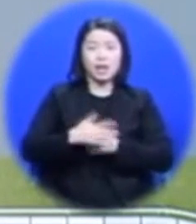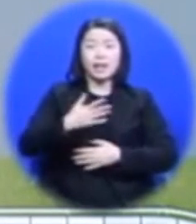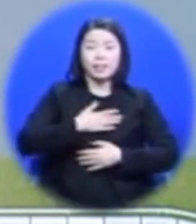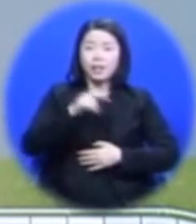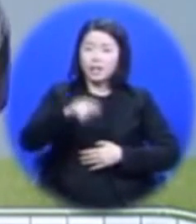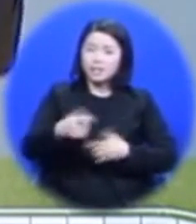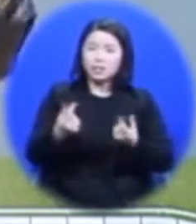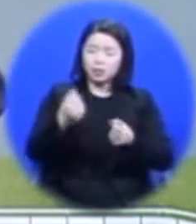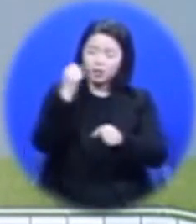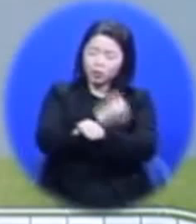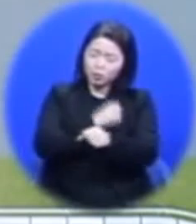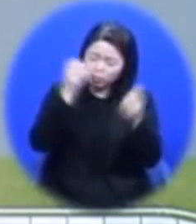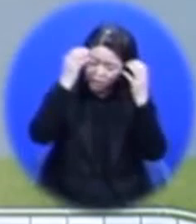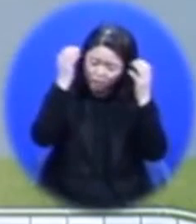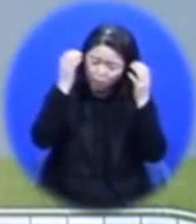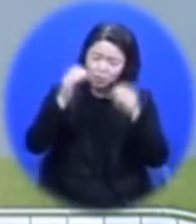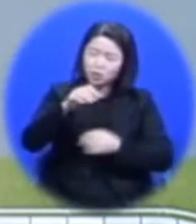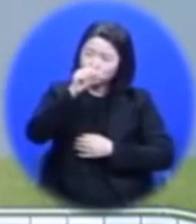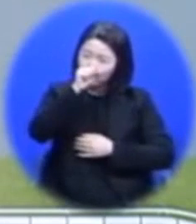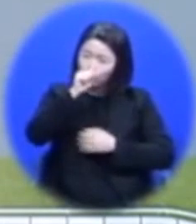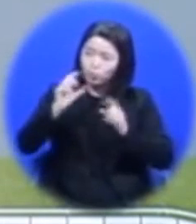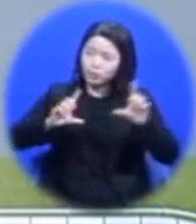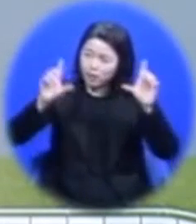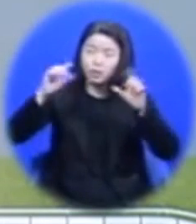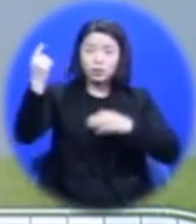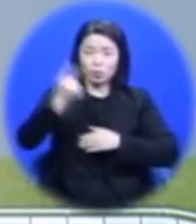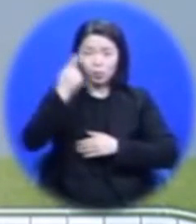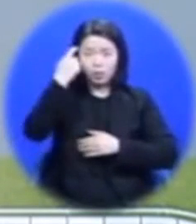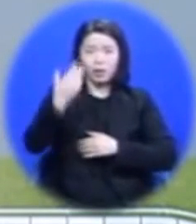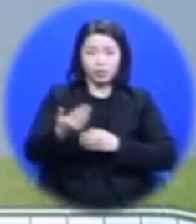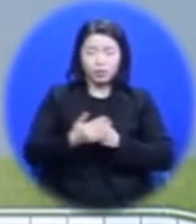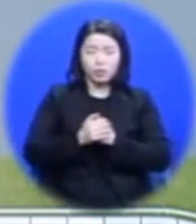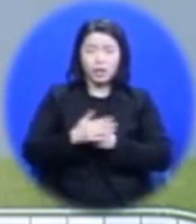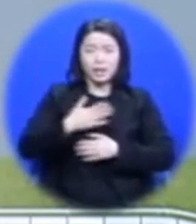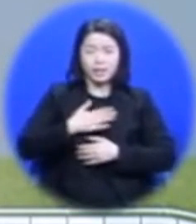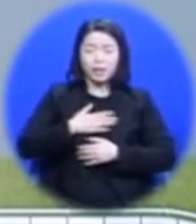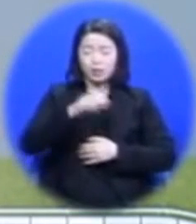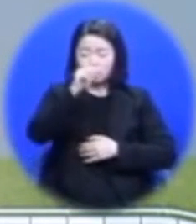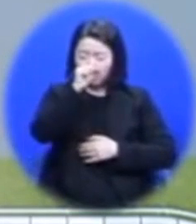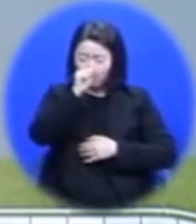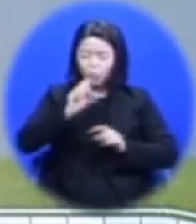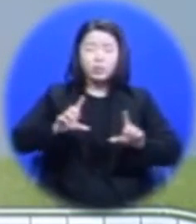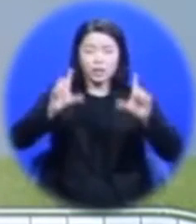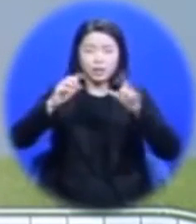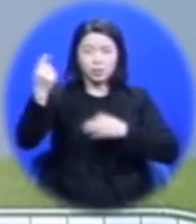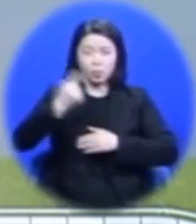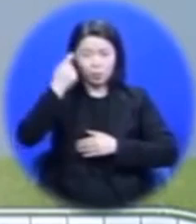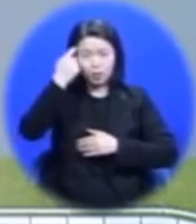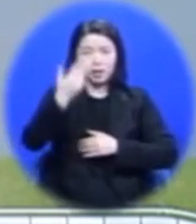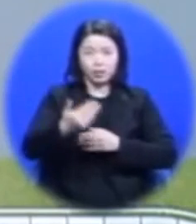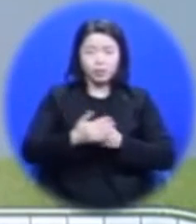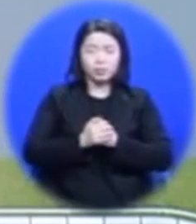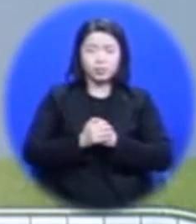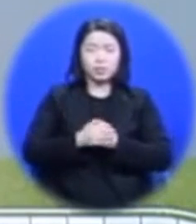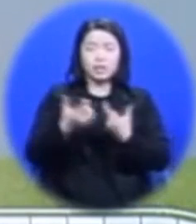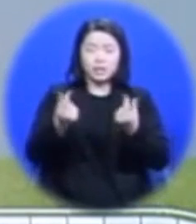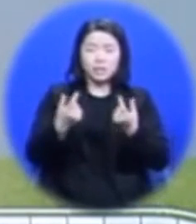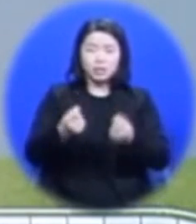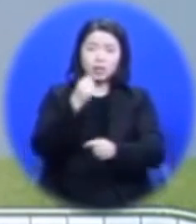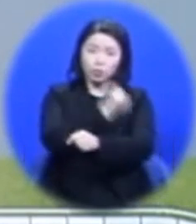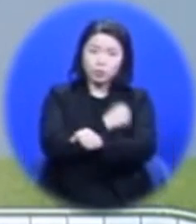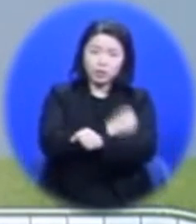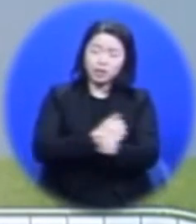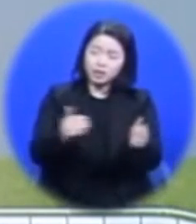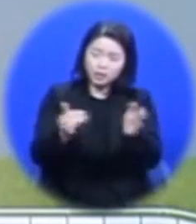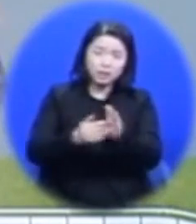내가 이렇게 고생하면 좋은 날이 올까요? 내게도 정말 좋은 날이 올까요? 이렇게 고생하다가 끝나는